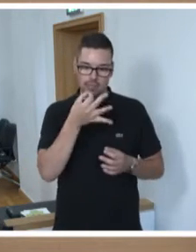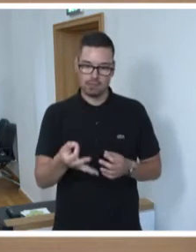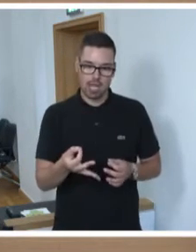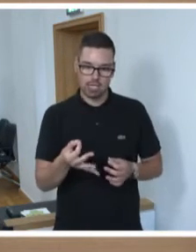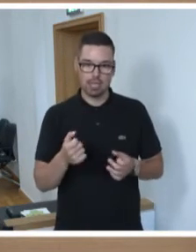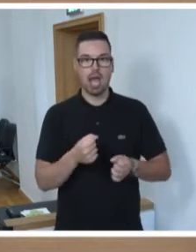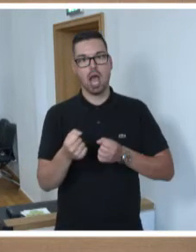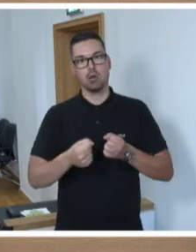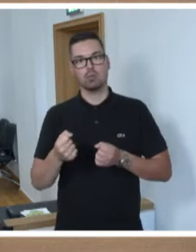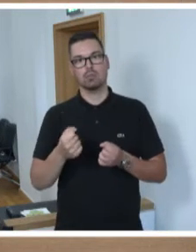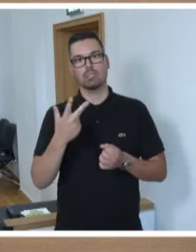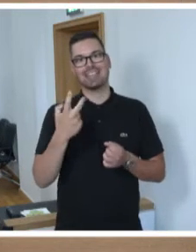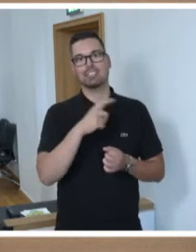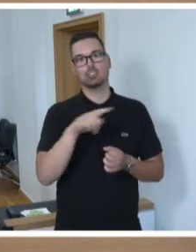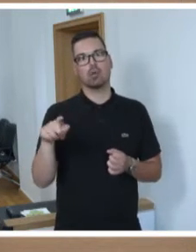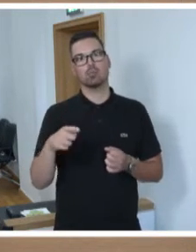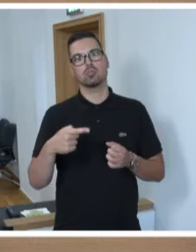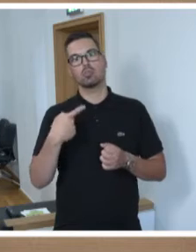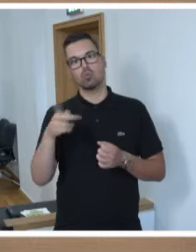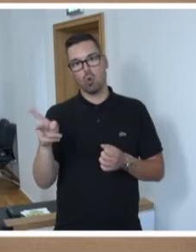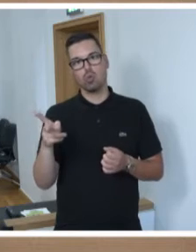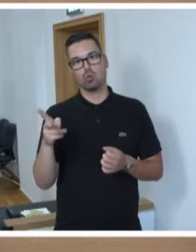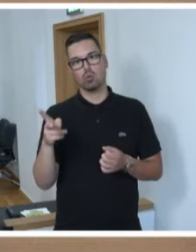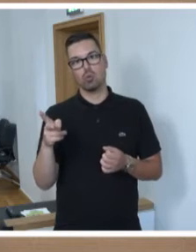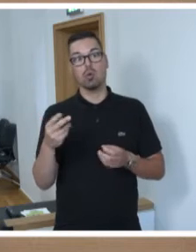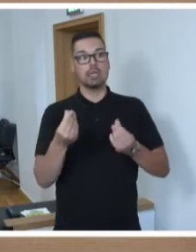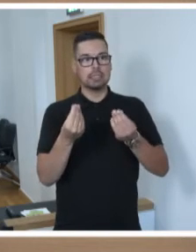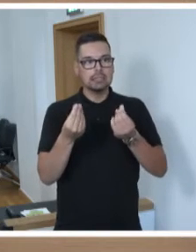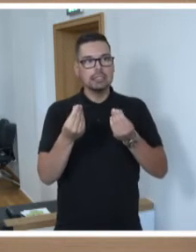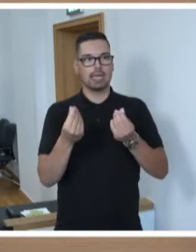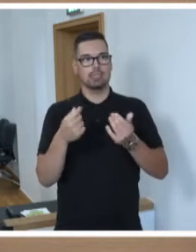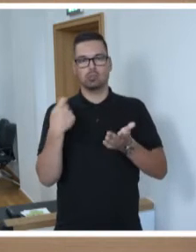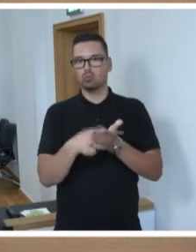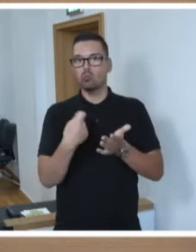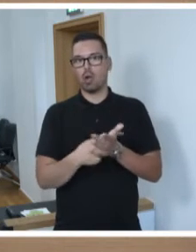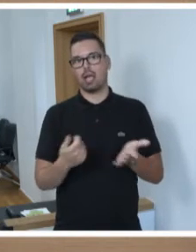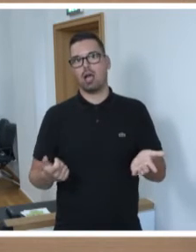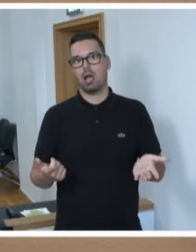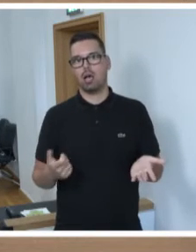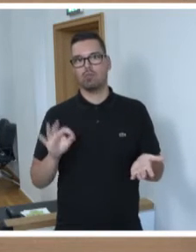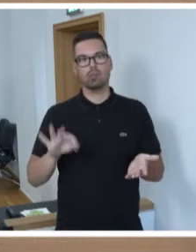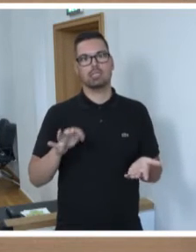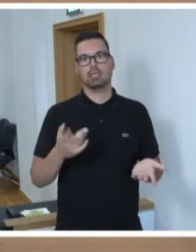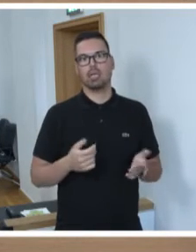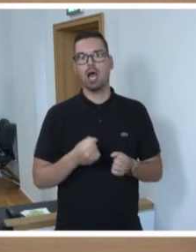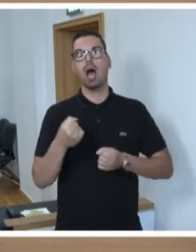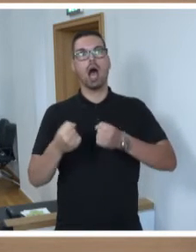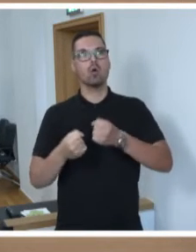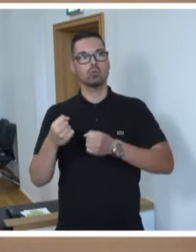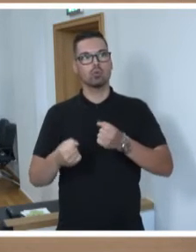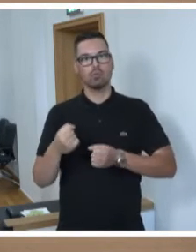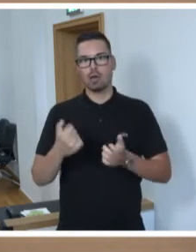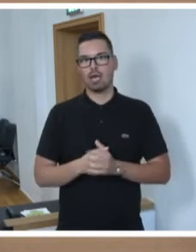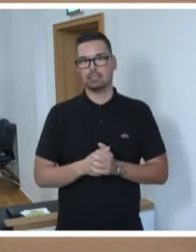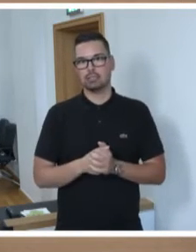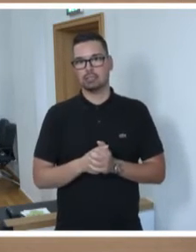die über 30.000 Euro kosten, sind halt ein paar Geldbeutel zu groß für viele Frauen und Männer hier in Deutschland. Autofahren, das darf kein